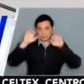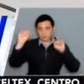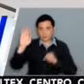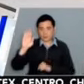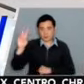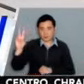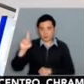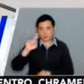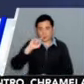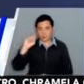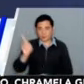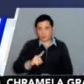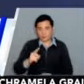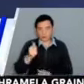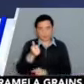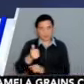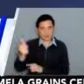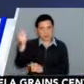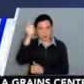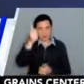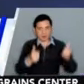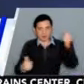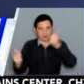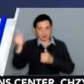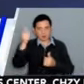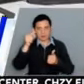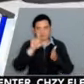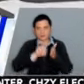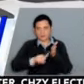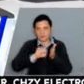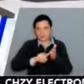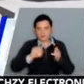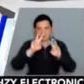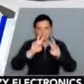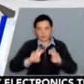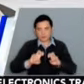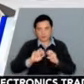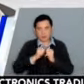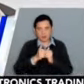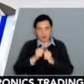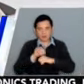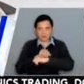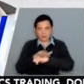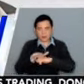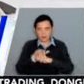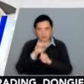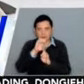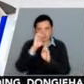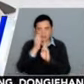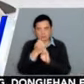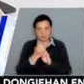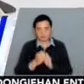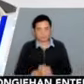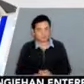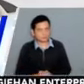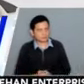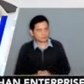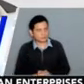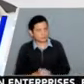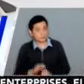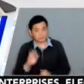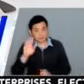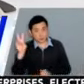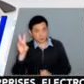ehensya na pag-aralan ang epekto ng oil spill sa kalikasan. Basically, what we need to assess is where is